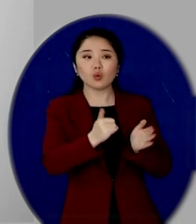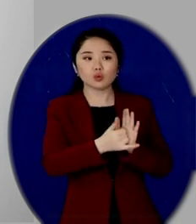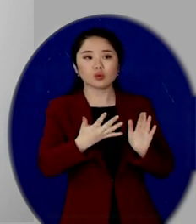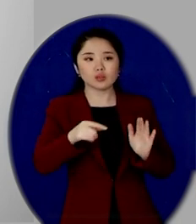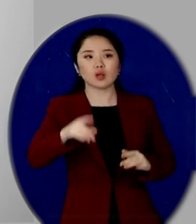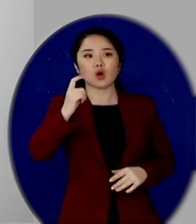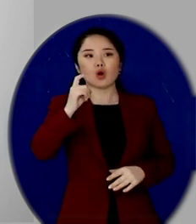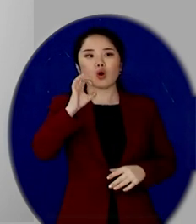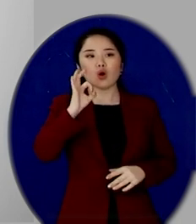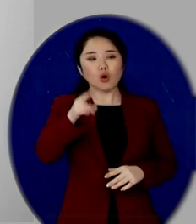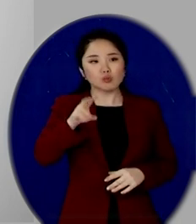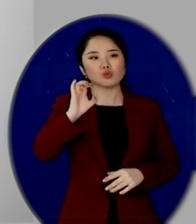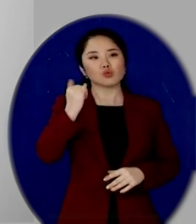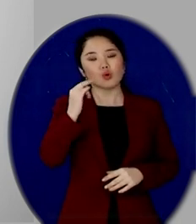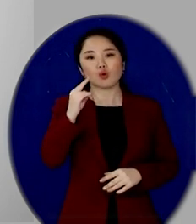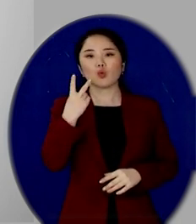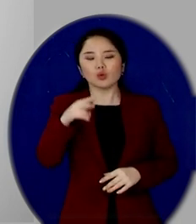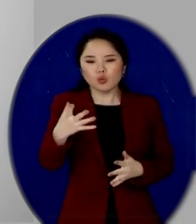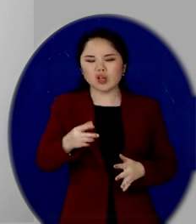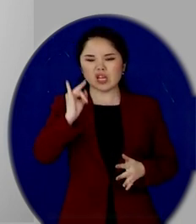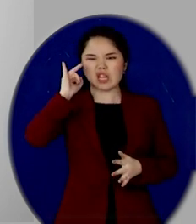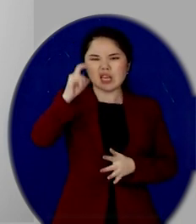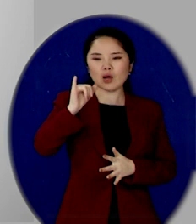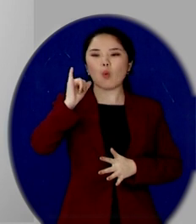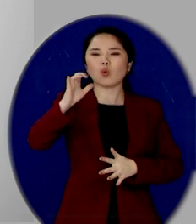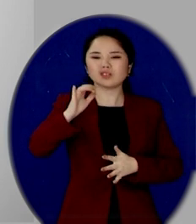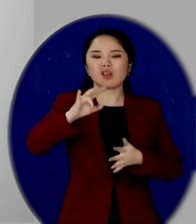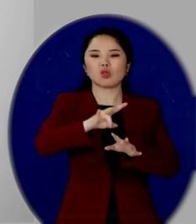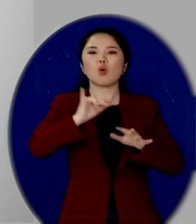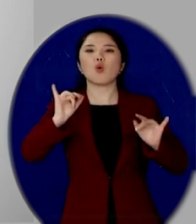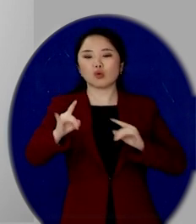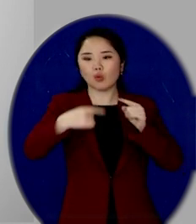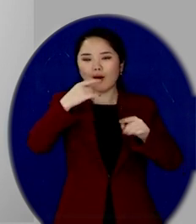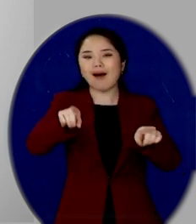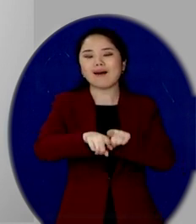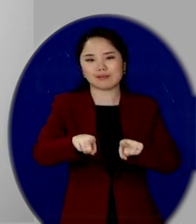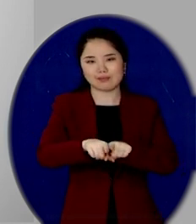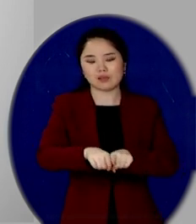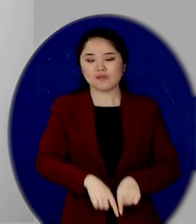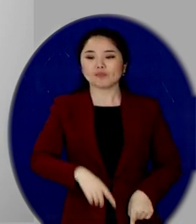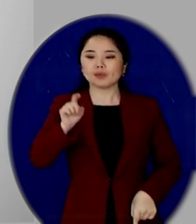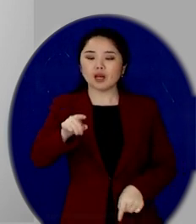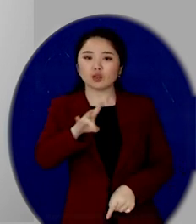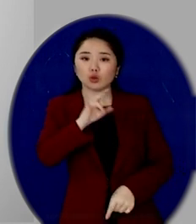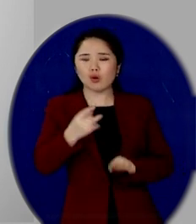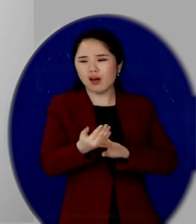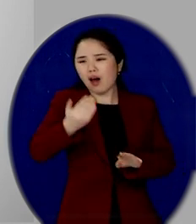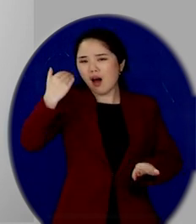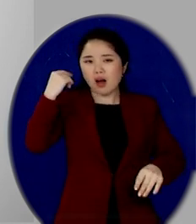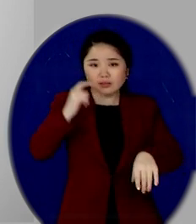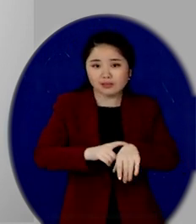су, көл буюу их устай нуур гэсэн үг юм. Монголчууд уг нуурыг эрт дээр